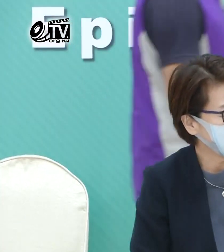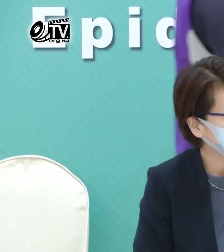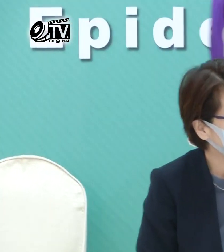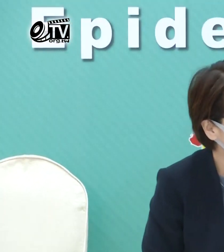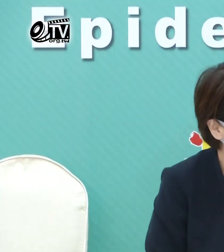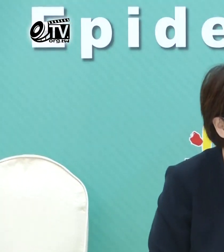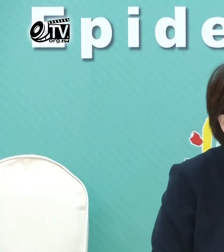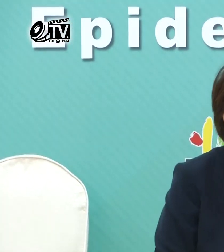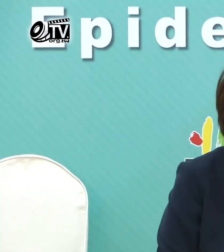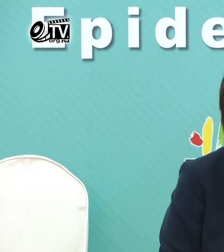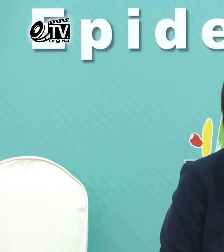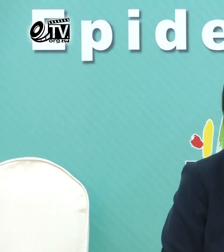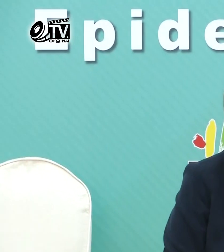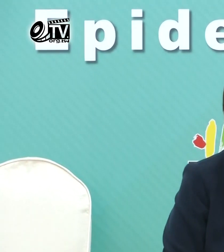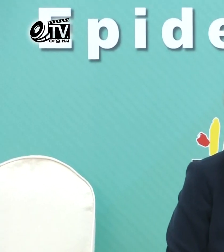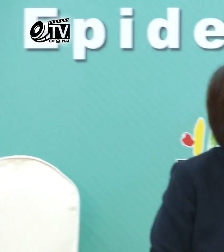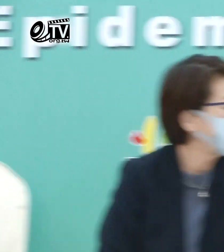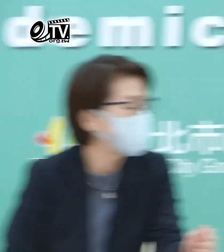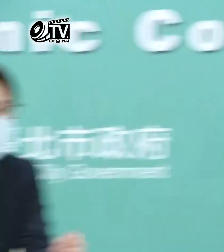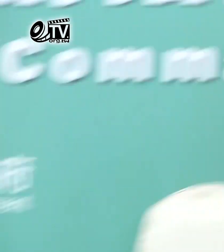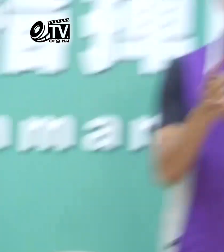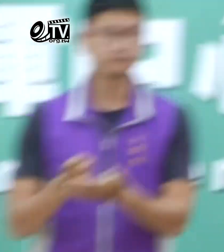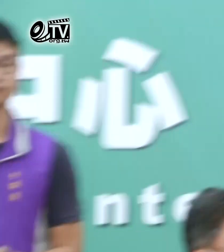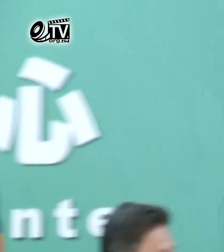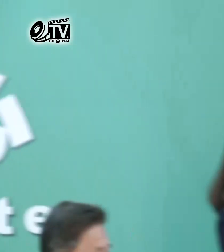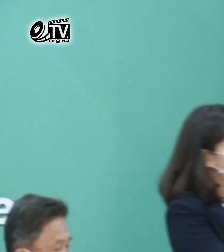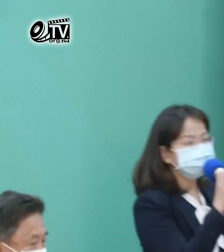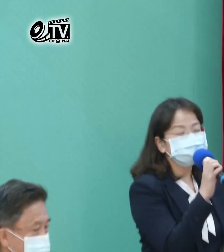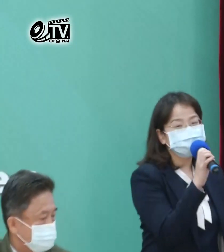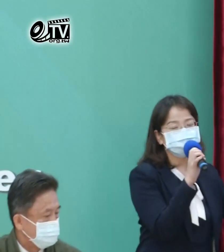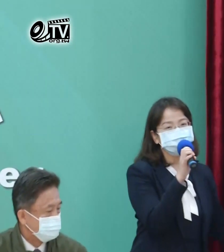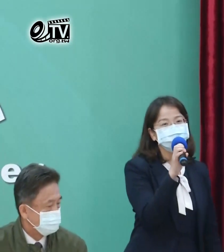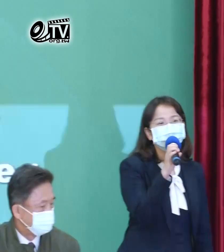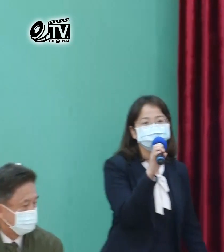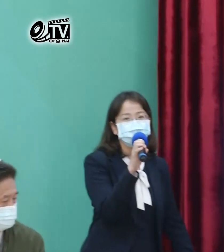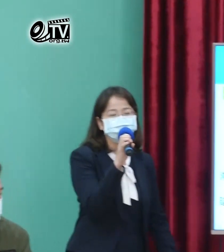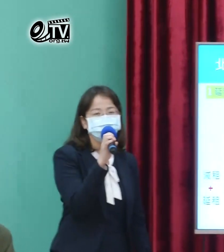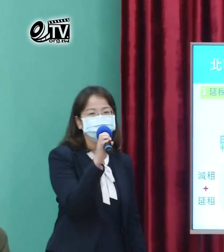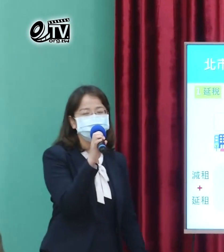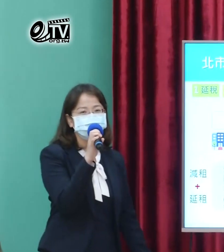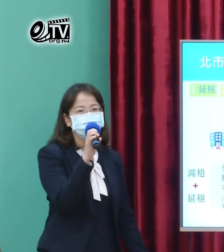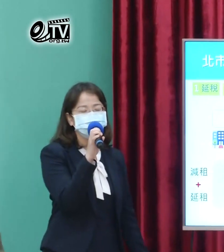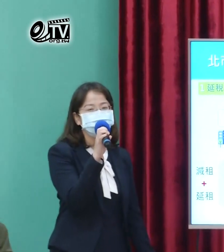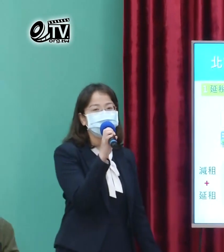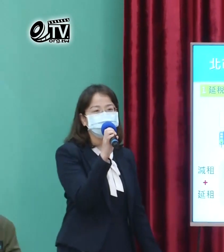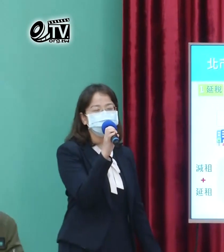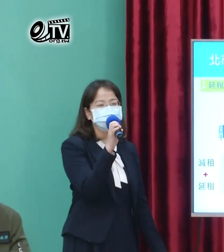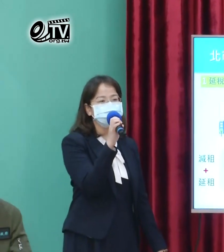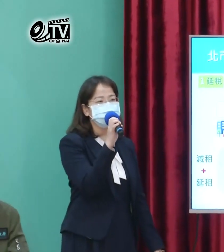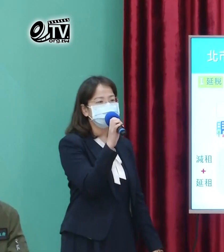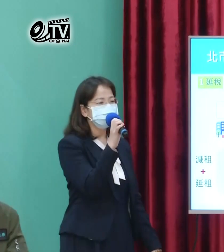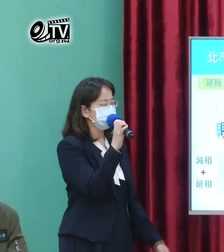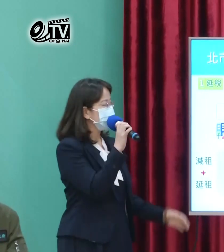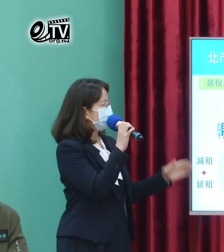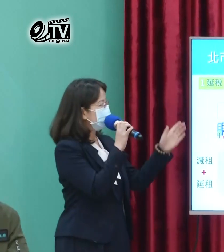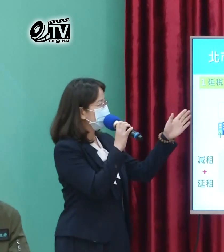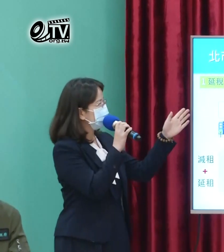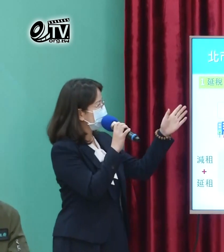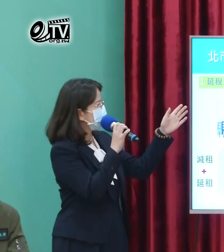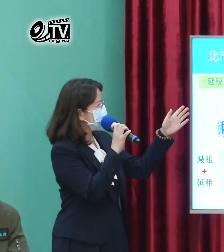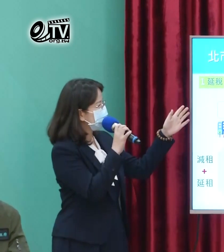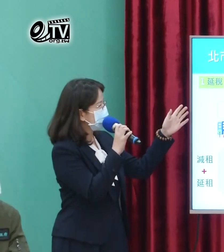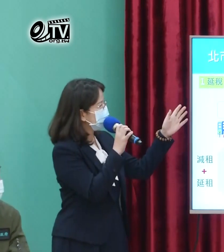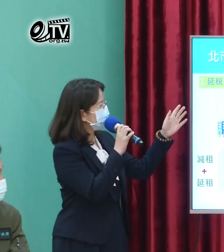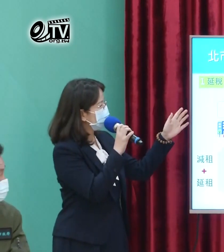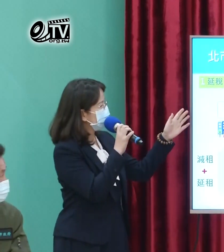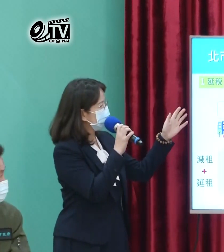各位媒体朋友，大家早。财政局这边，针对我们现在提出的短期九大的纾困措施，那我